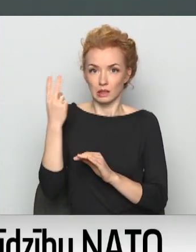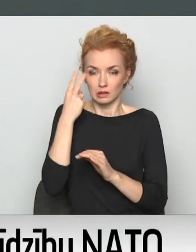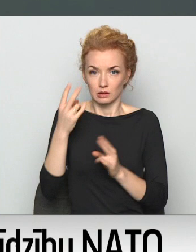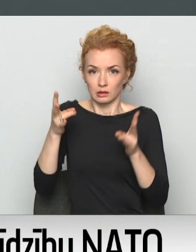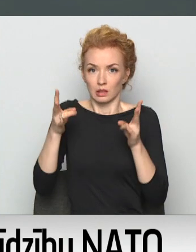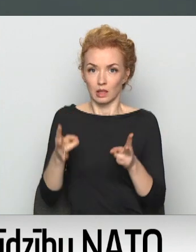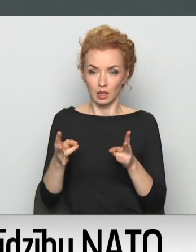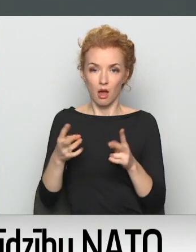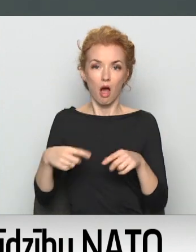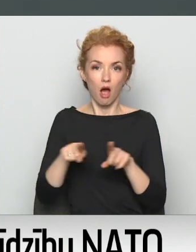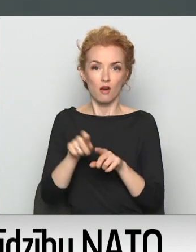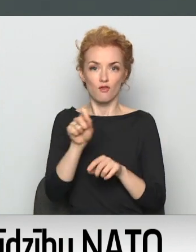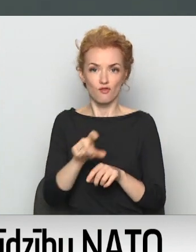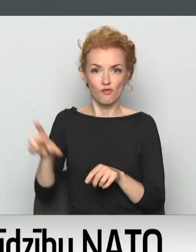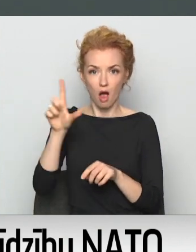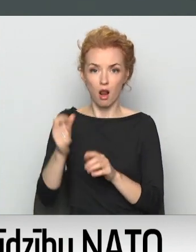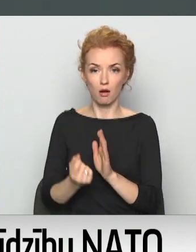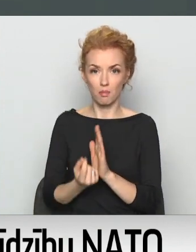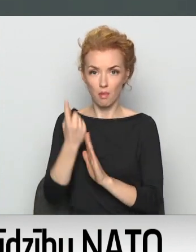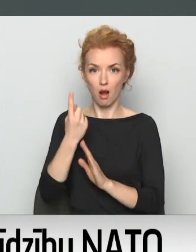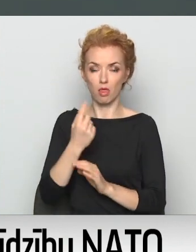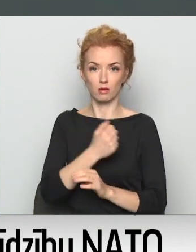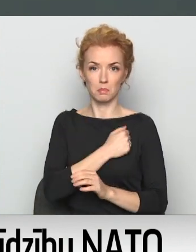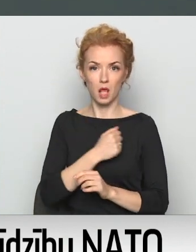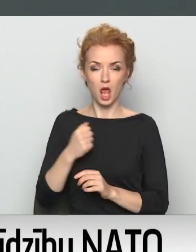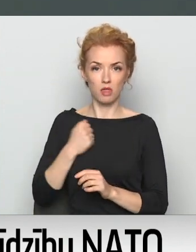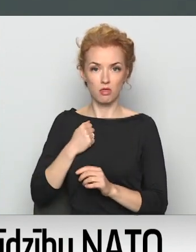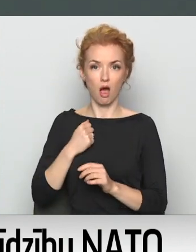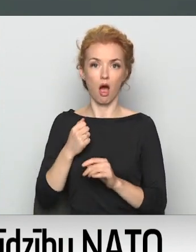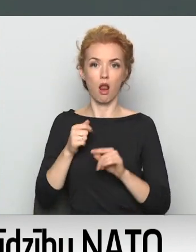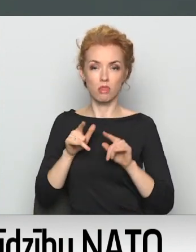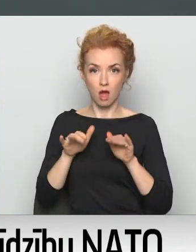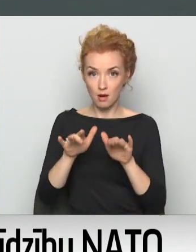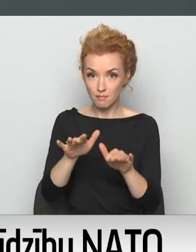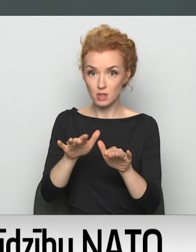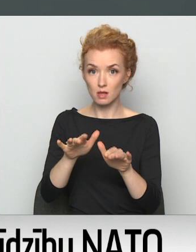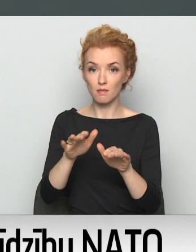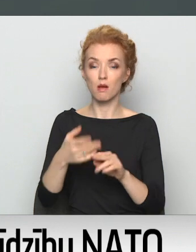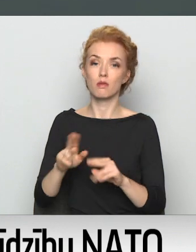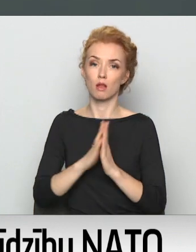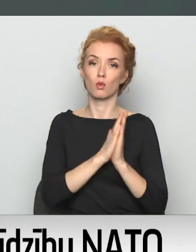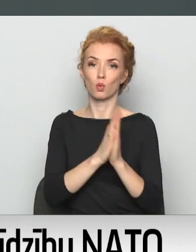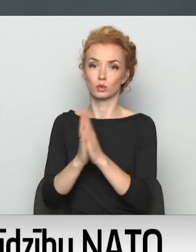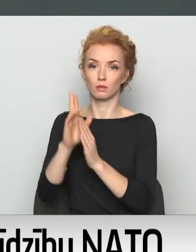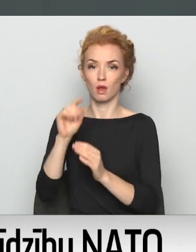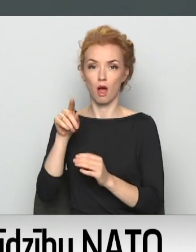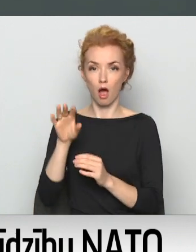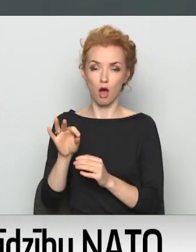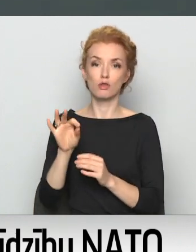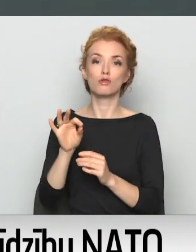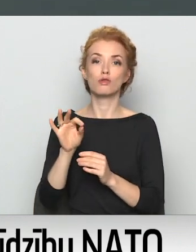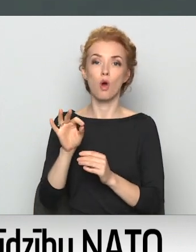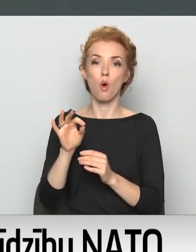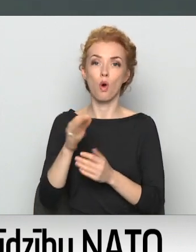arvien vairāk sevi ietver arī militārus elementus, attiecīgi aicināt NATO dalību valstus tā saucamām 4.